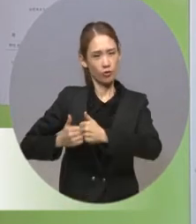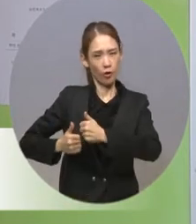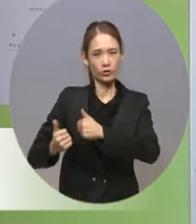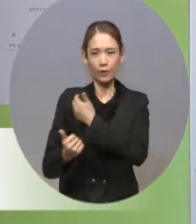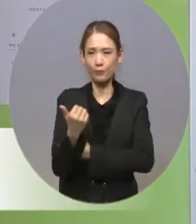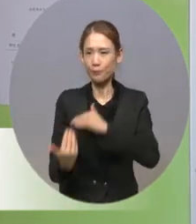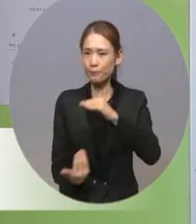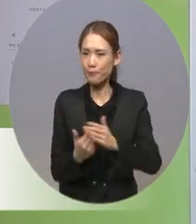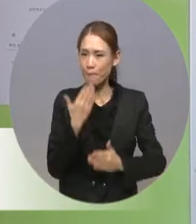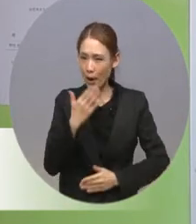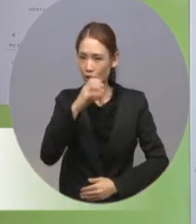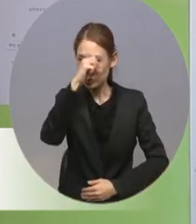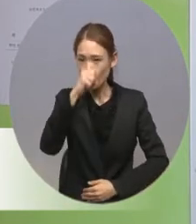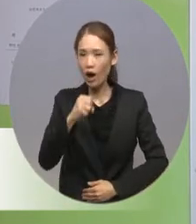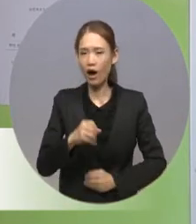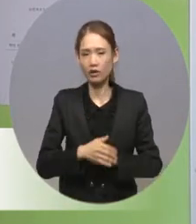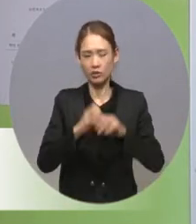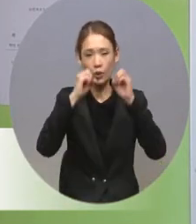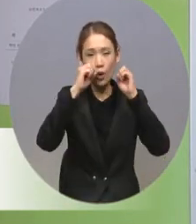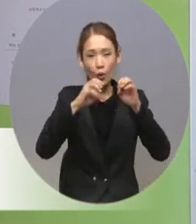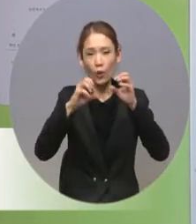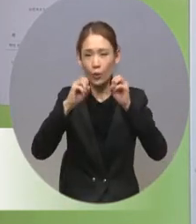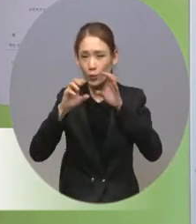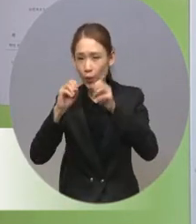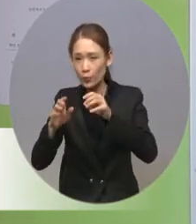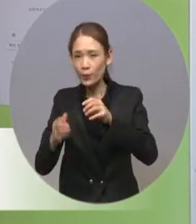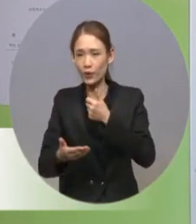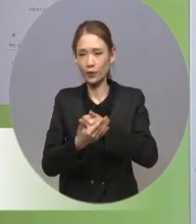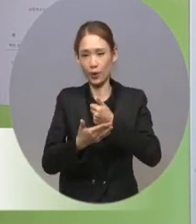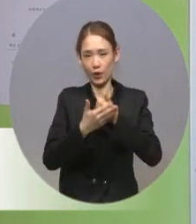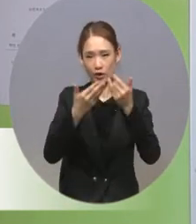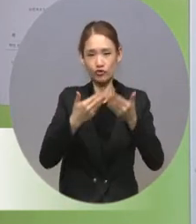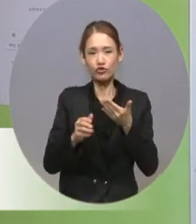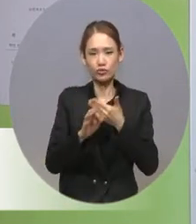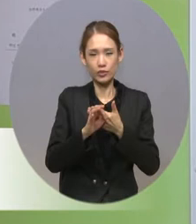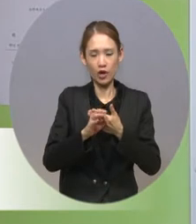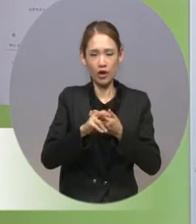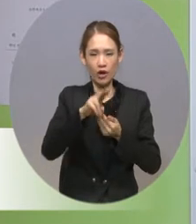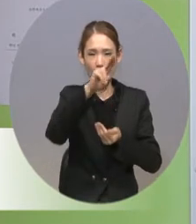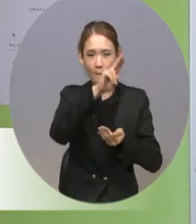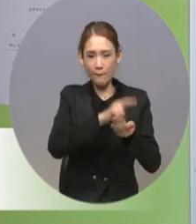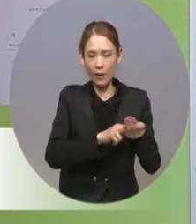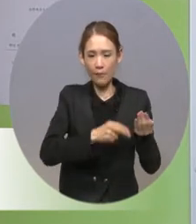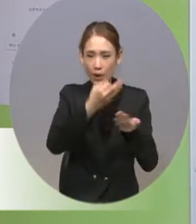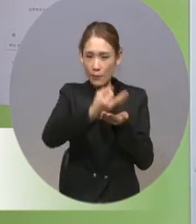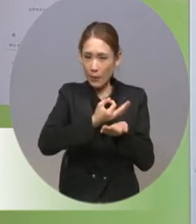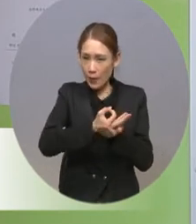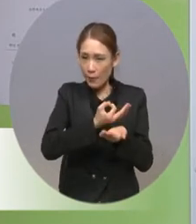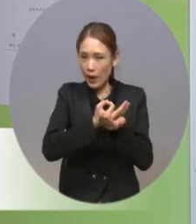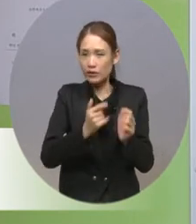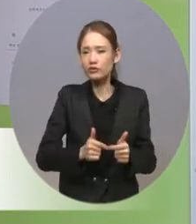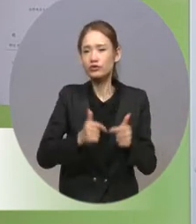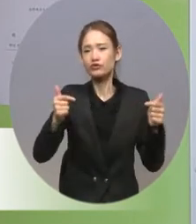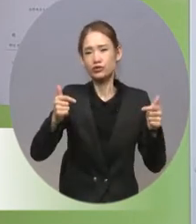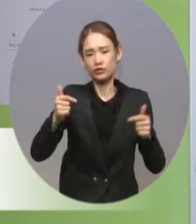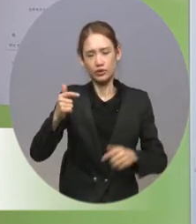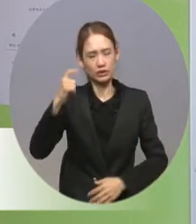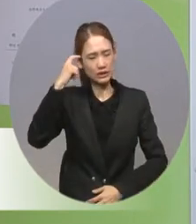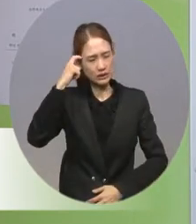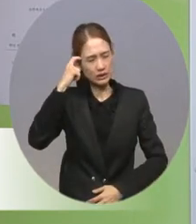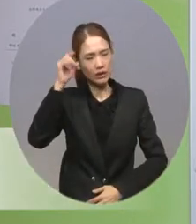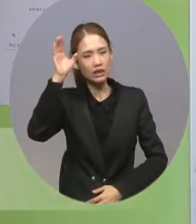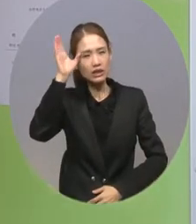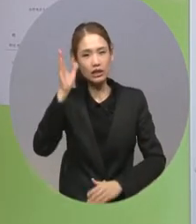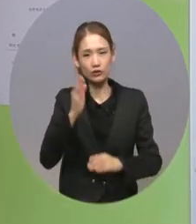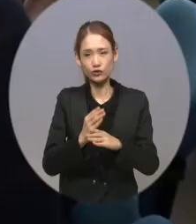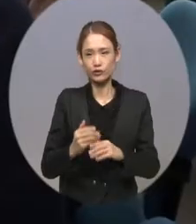때문에 홍보만 좀 뒷받침 된다면은 매출액은 획기적으로 올라갈 것으로 기대를 하고